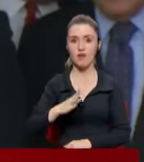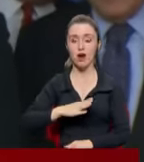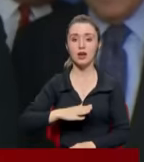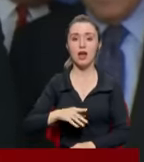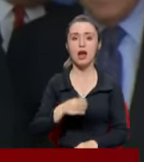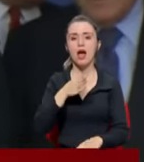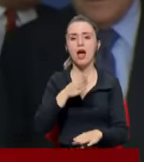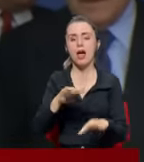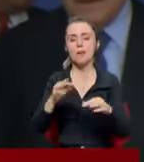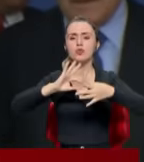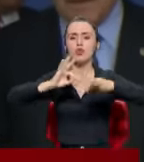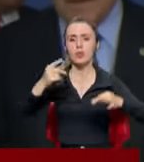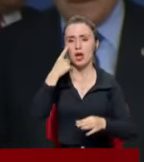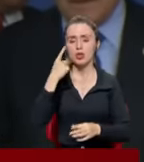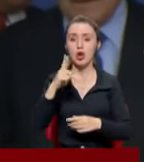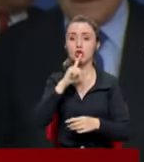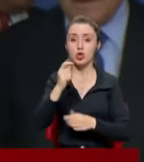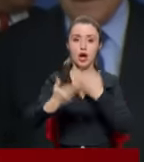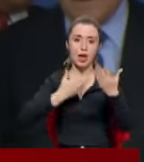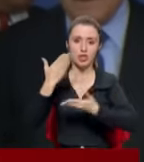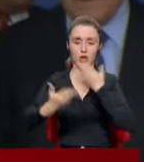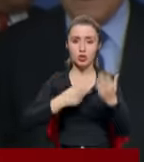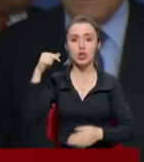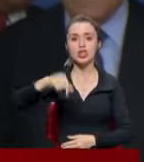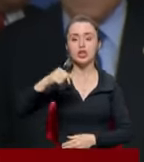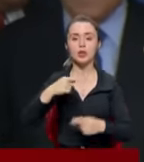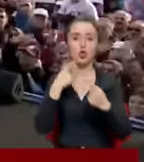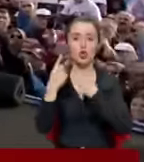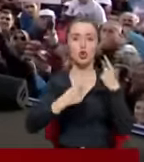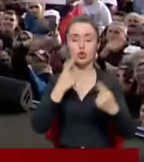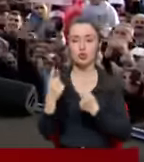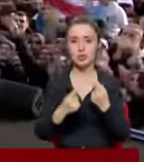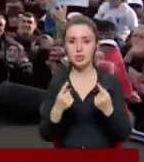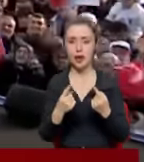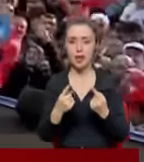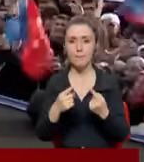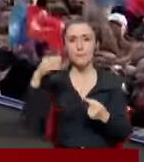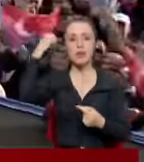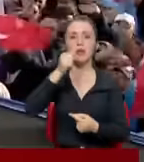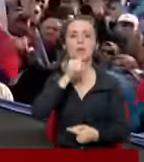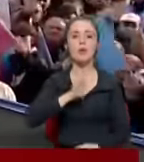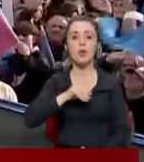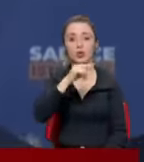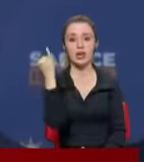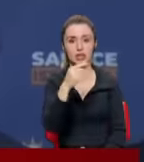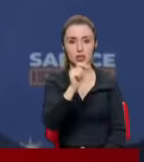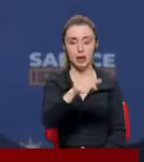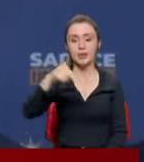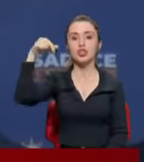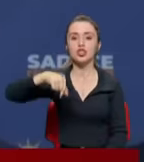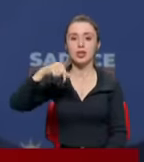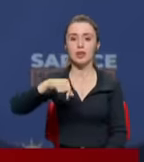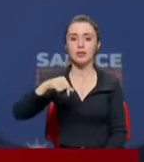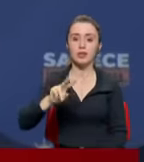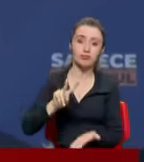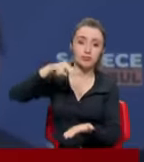çıktığı kürsüde vaatlerini sıralayan kurum Bu kez konuşmasının büyük bölümünü Ekrem İmamoğlu'na ayırdı şimdi